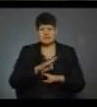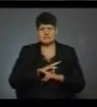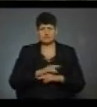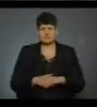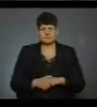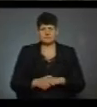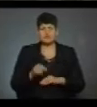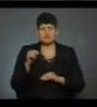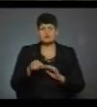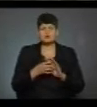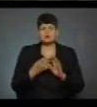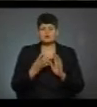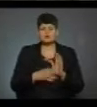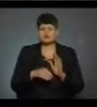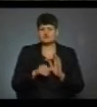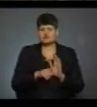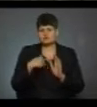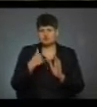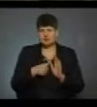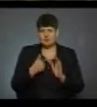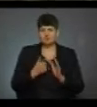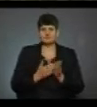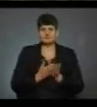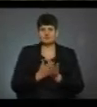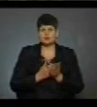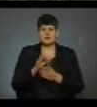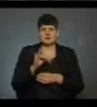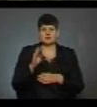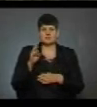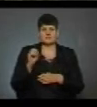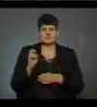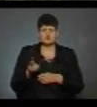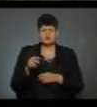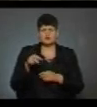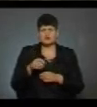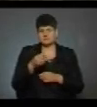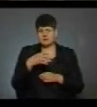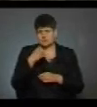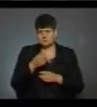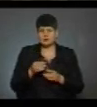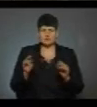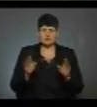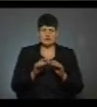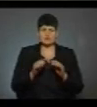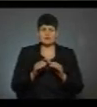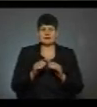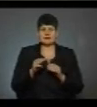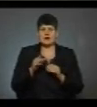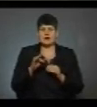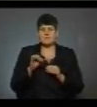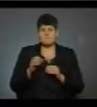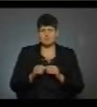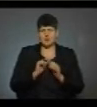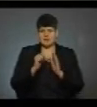А з 1996 року несе військову службу Роман Шевчук. З 2015 року грає на трамбоні у Тернопільському